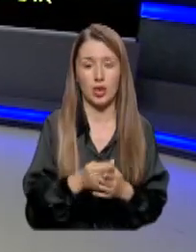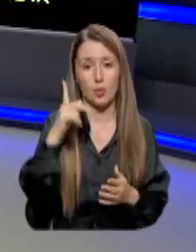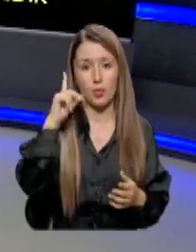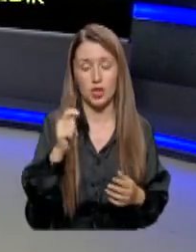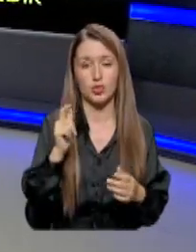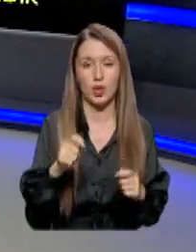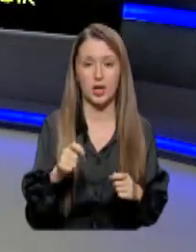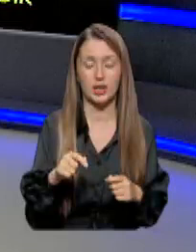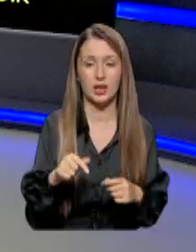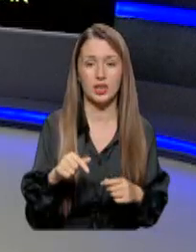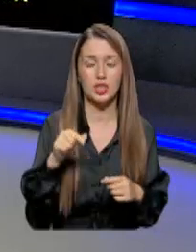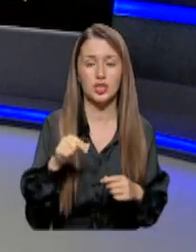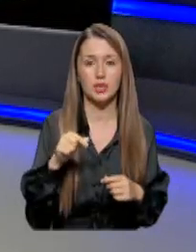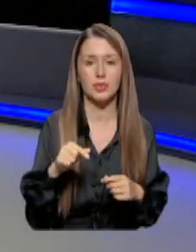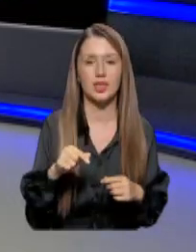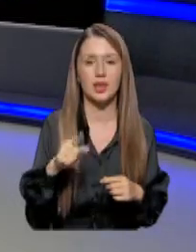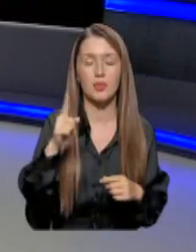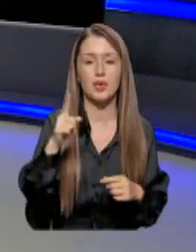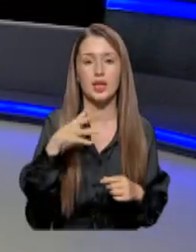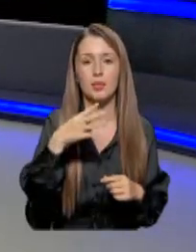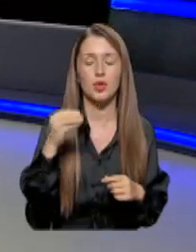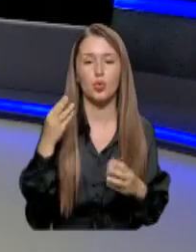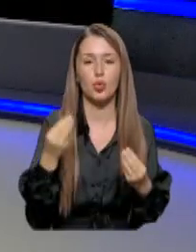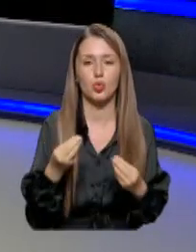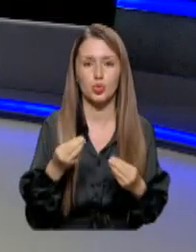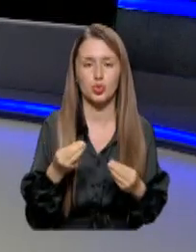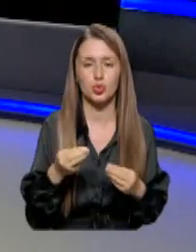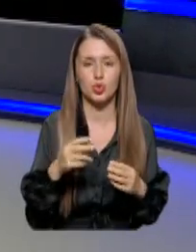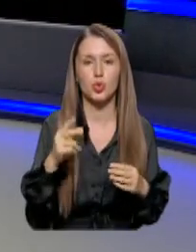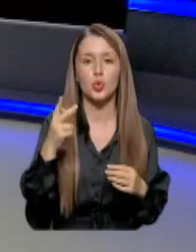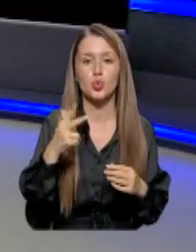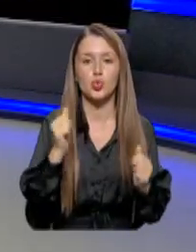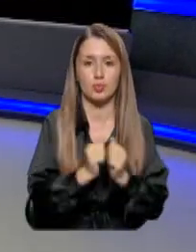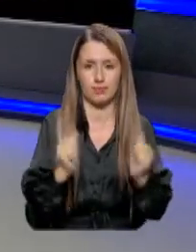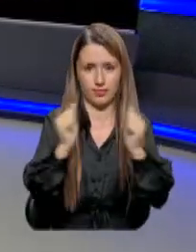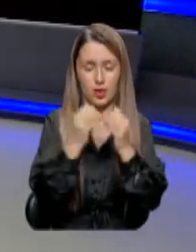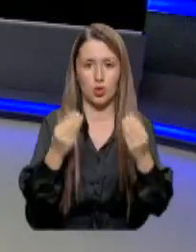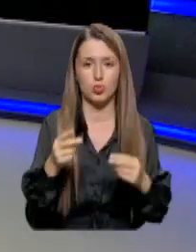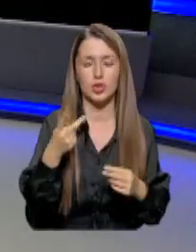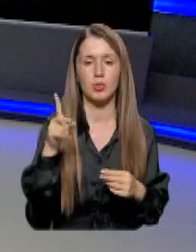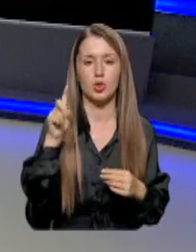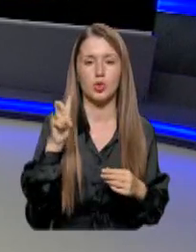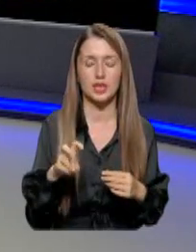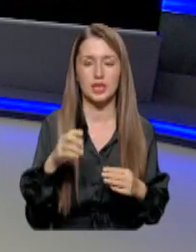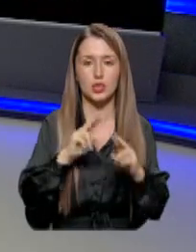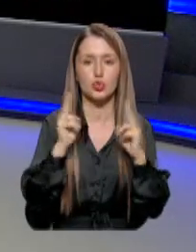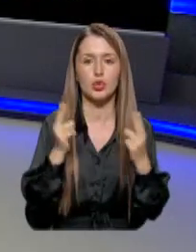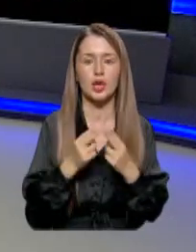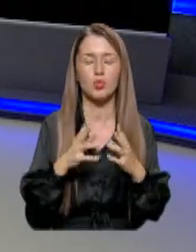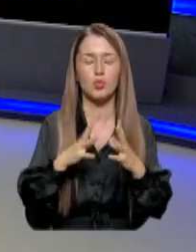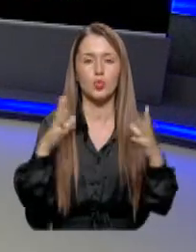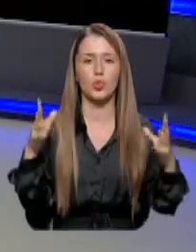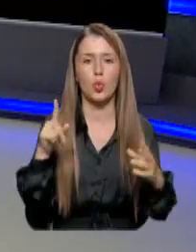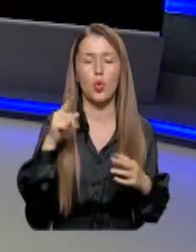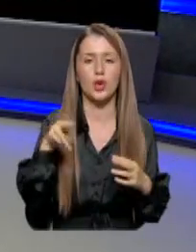1 milyon 8 kişiye çıkmış. Neredeyse 3 katı. Ve 2018'de dünyanın en büyük